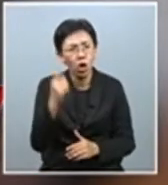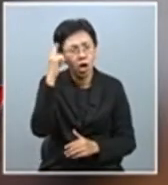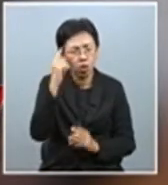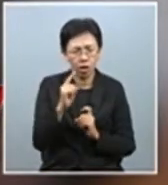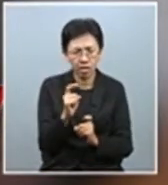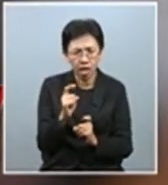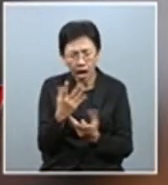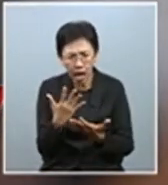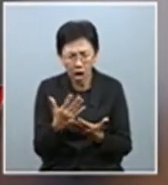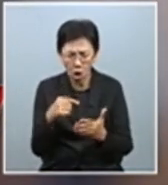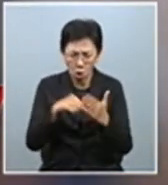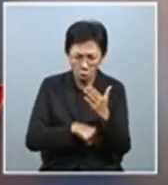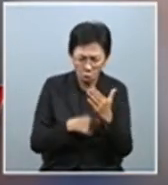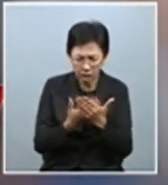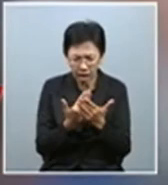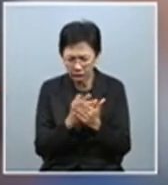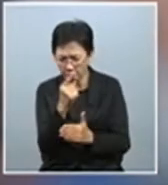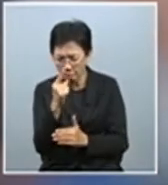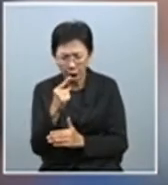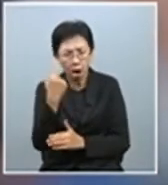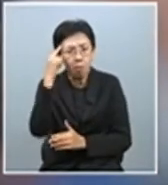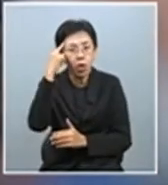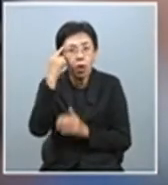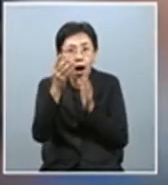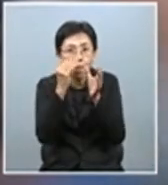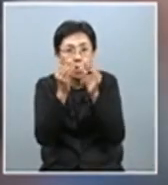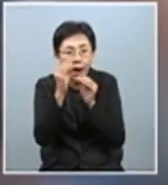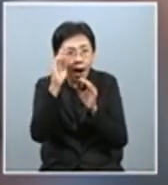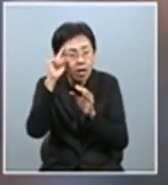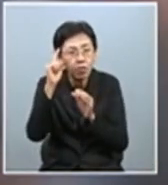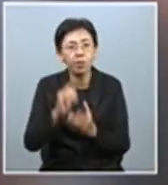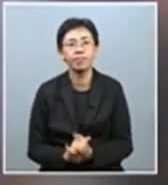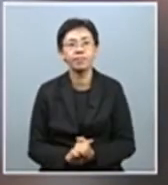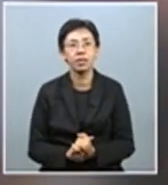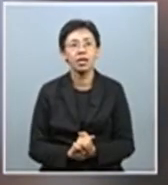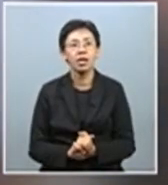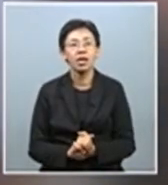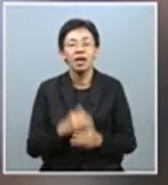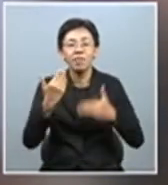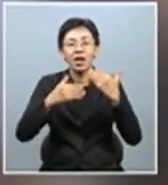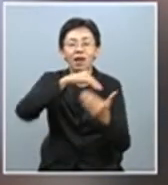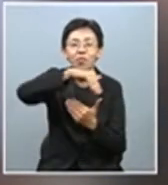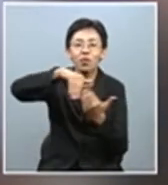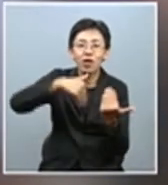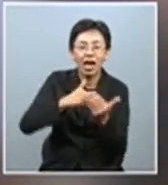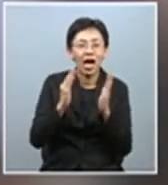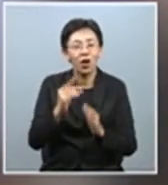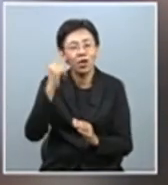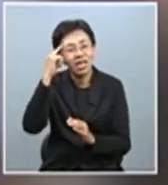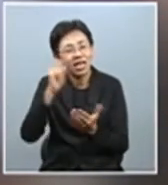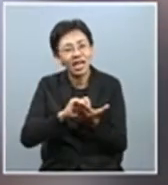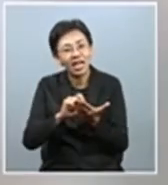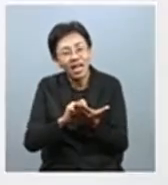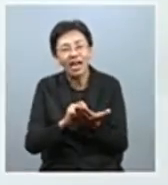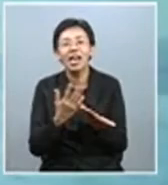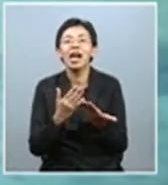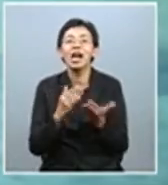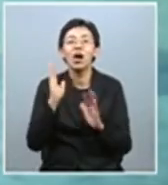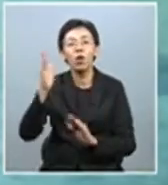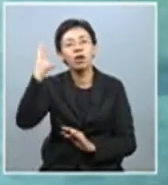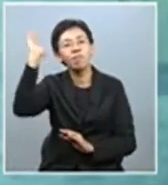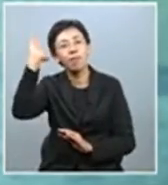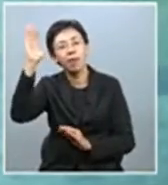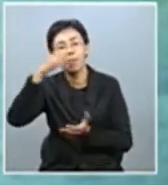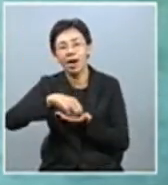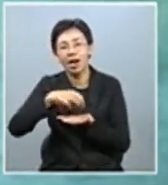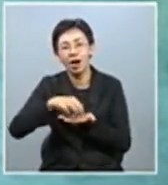และกลโกงทางการเงินใหม่ๆรวมถึงนิทรรศการหมุนเวียนอื่นๆหรือว่าการเสวนาโดยนักคิดนักเขียนและศิลปินด้วยครับจ